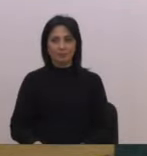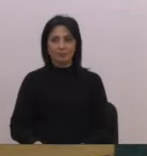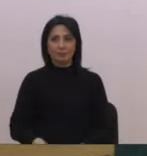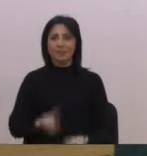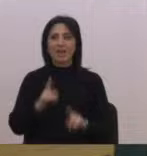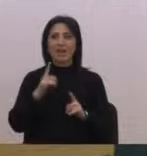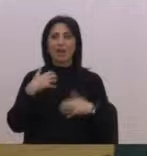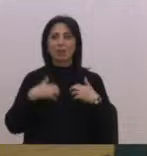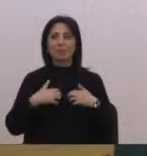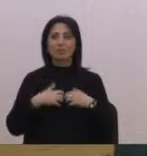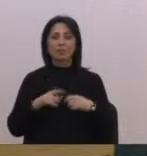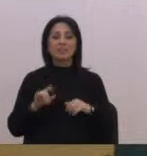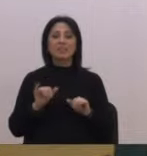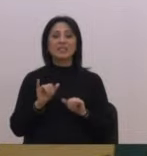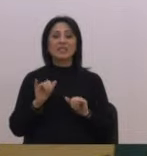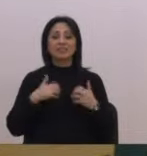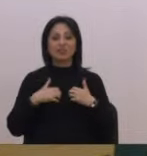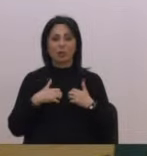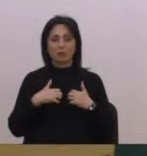Რატომ ვჩქარობთ ან სად ვჩქარობთ?